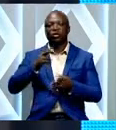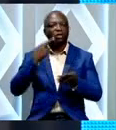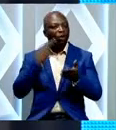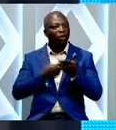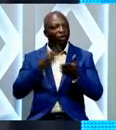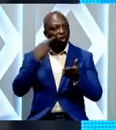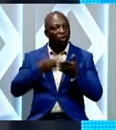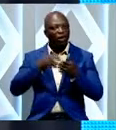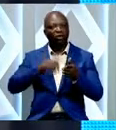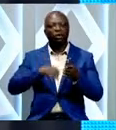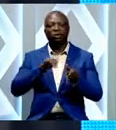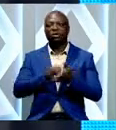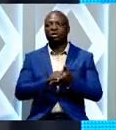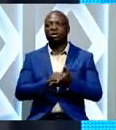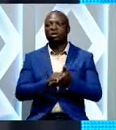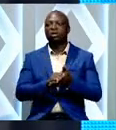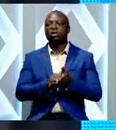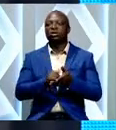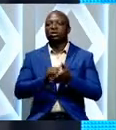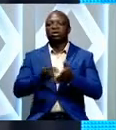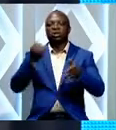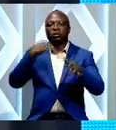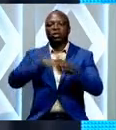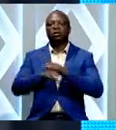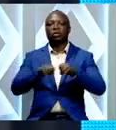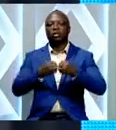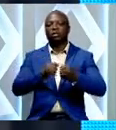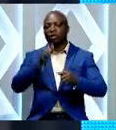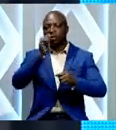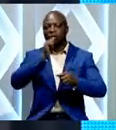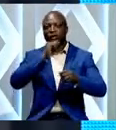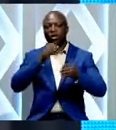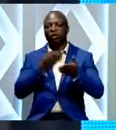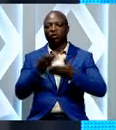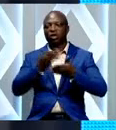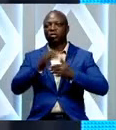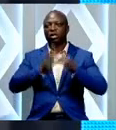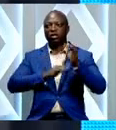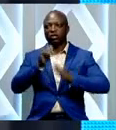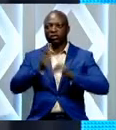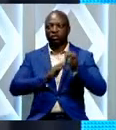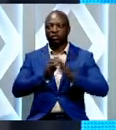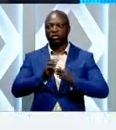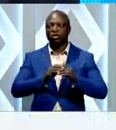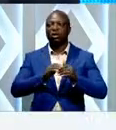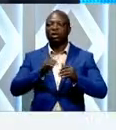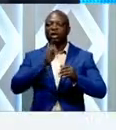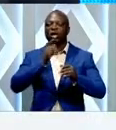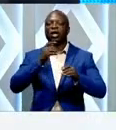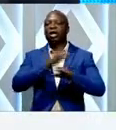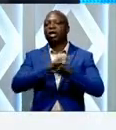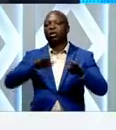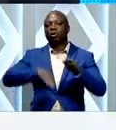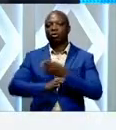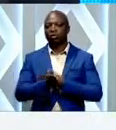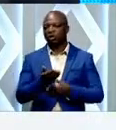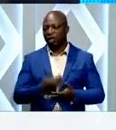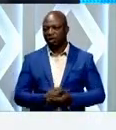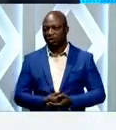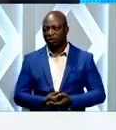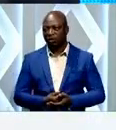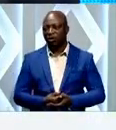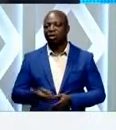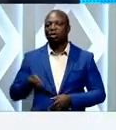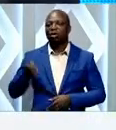que l'implication du secteur privé dans le financement des infrastructures est incontournable. Or, qui